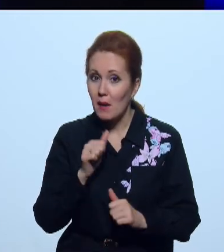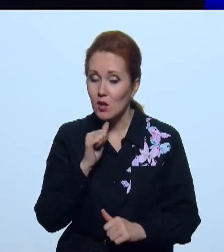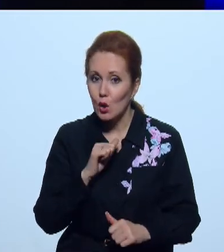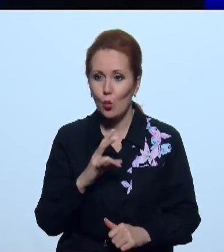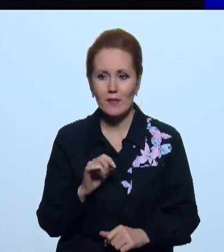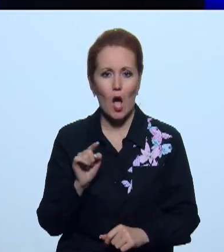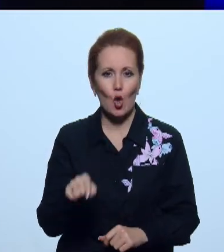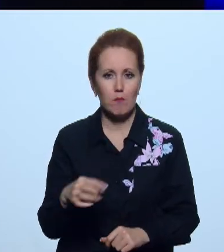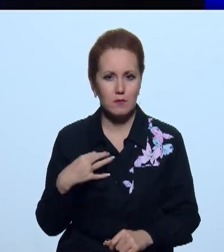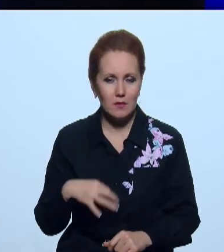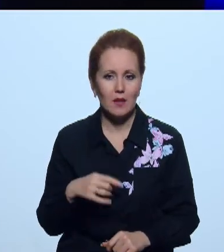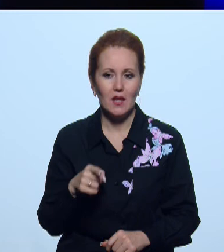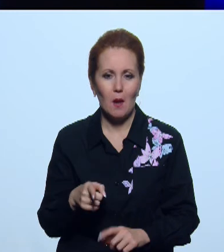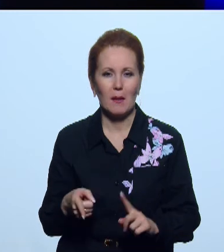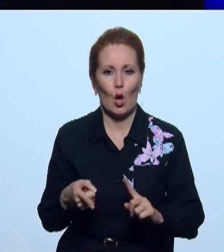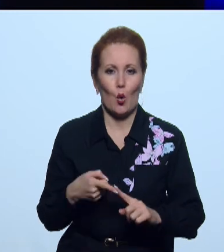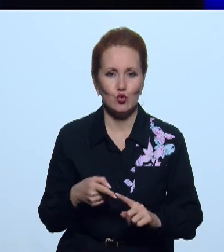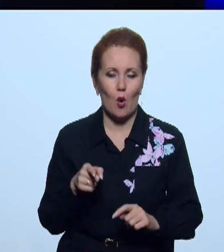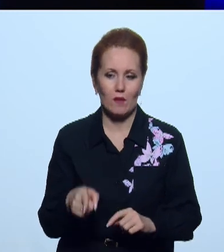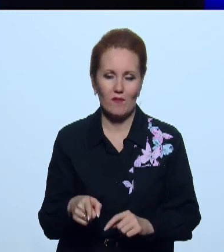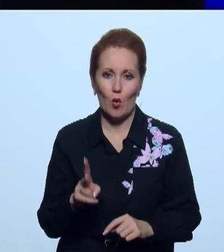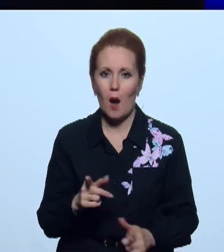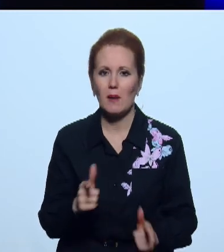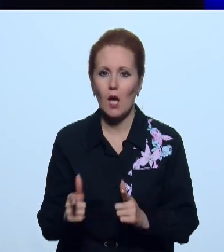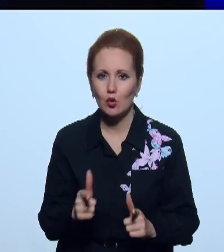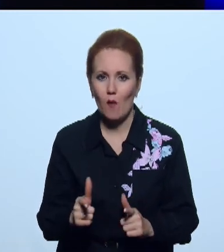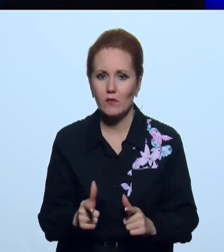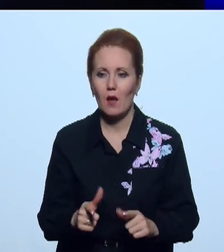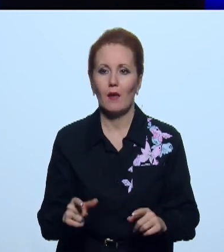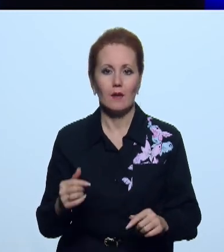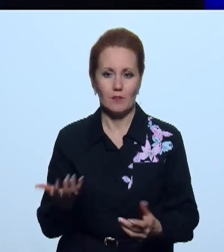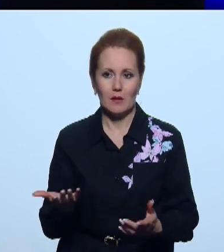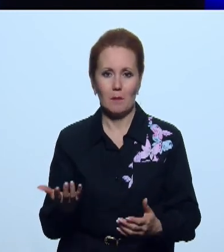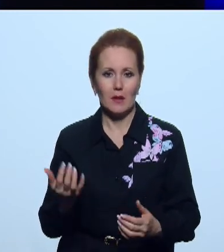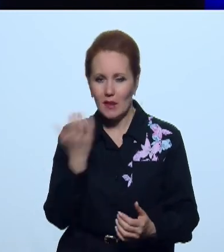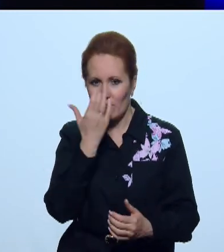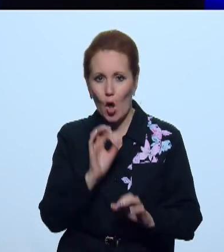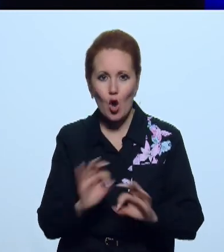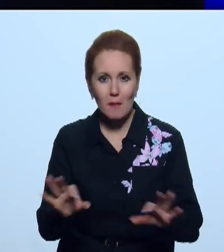экспериментирую на нем и подключаю его как раз к подготовке тифлокомментария. Готовый